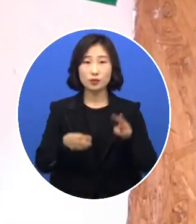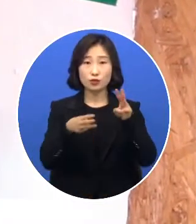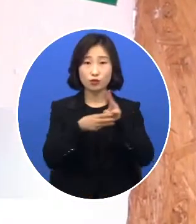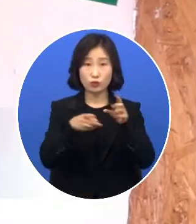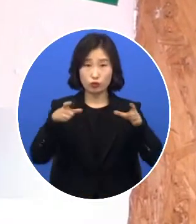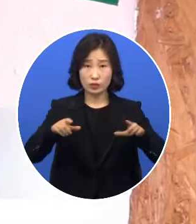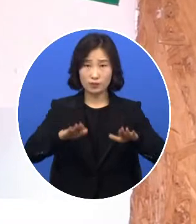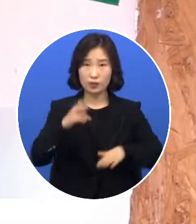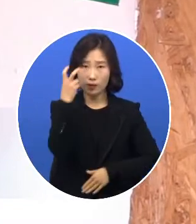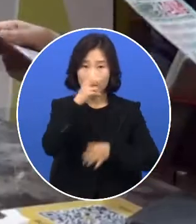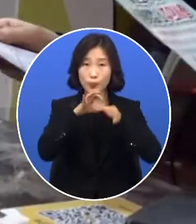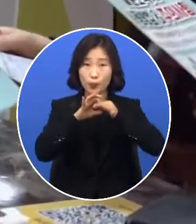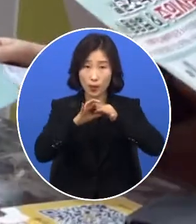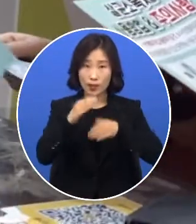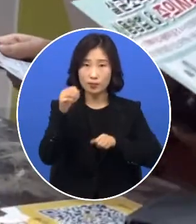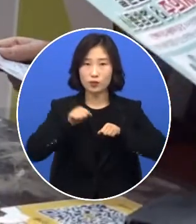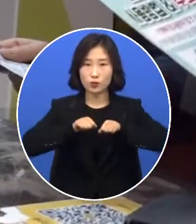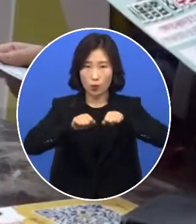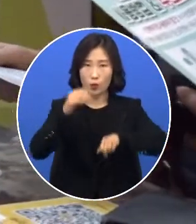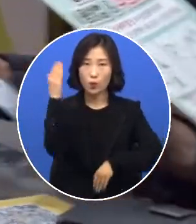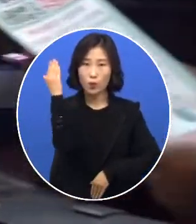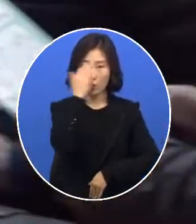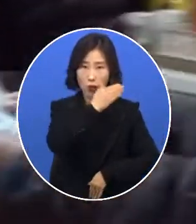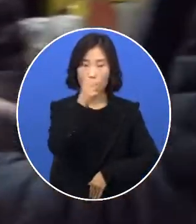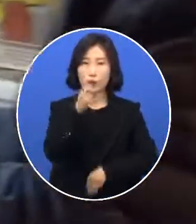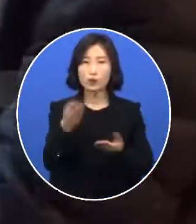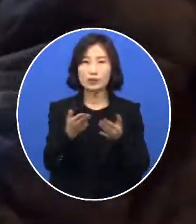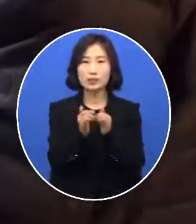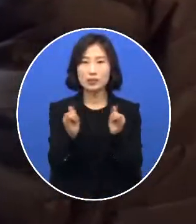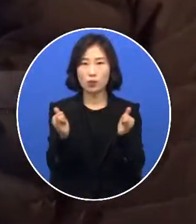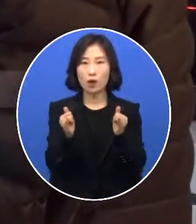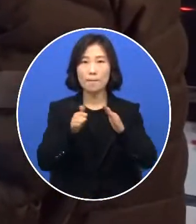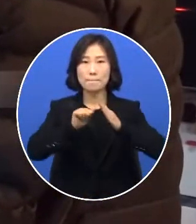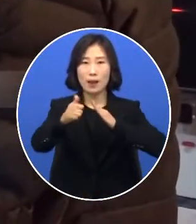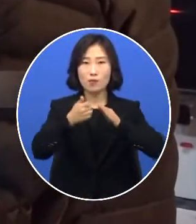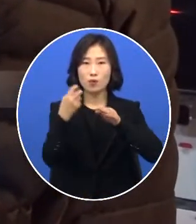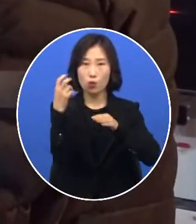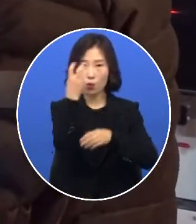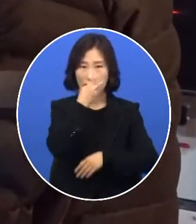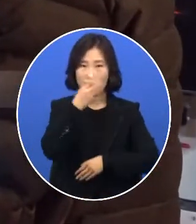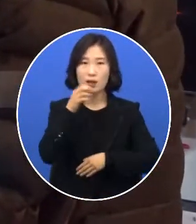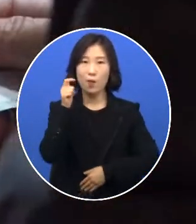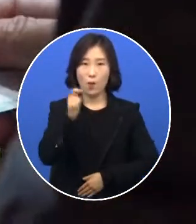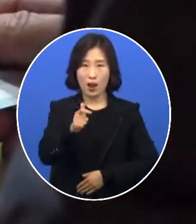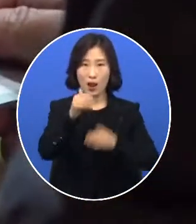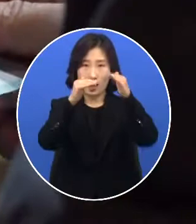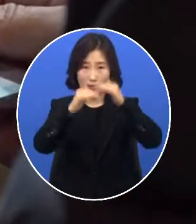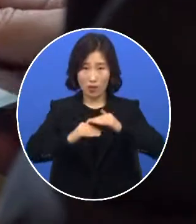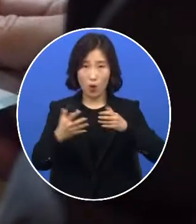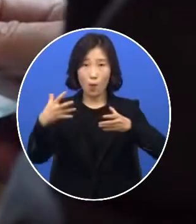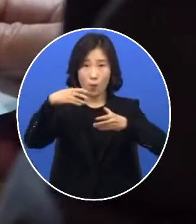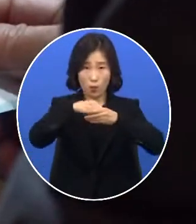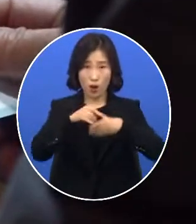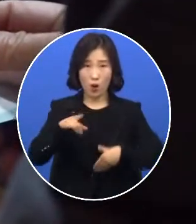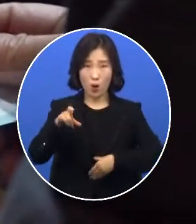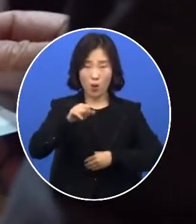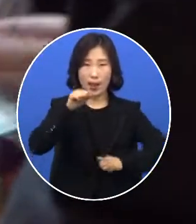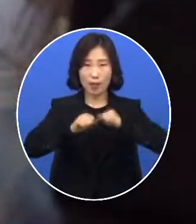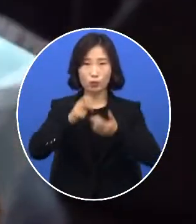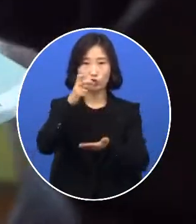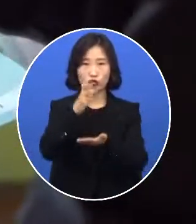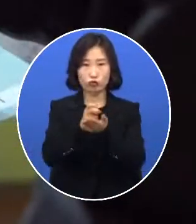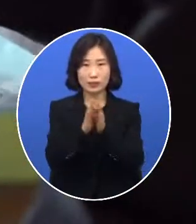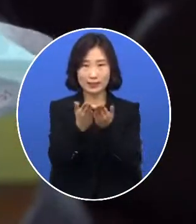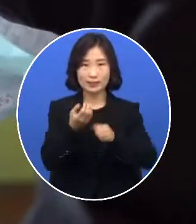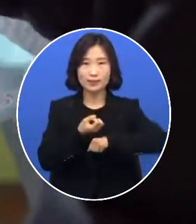중랑구는 이번 지도점검을 통해 청소 및 소독과 직원 및 방문객 관리 강화 등의 내용이 담긴 코로나19